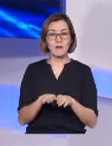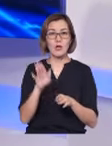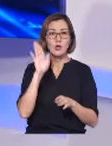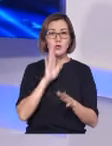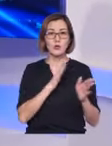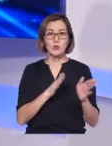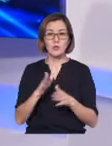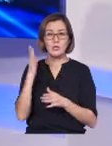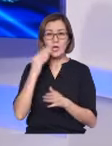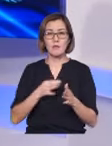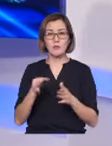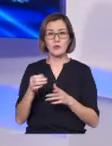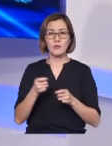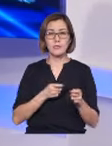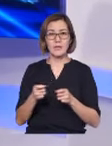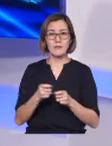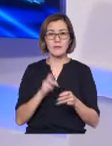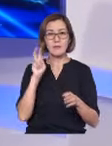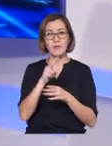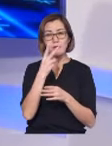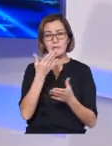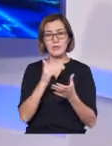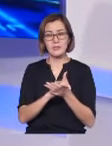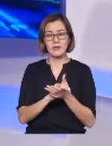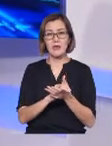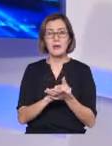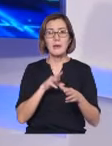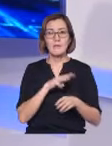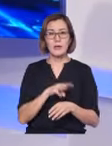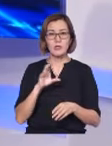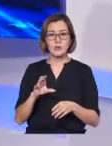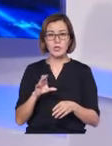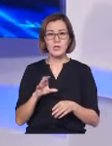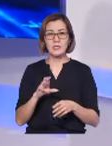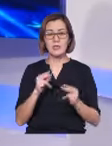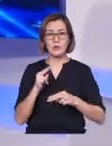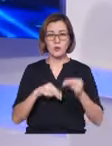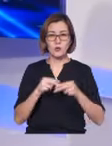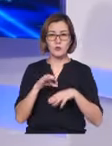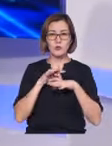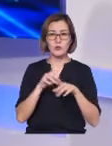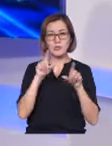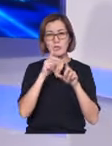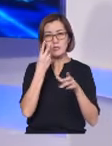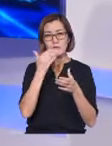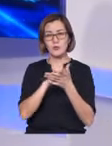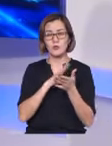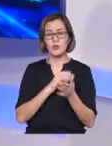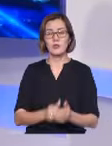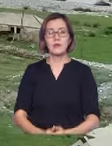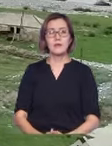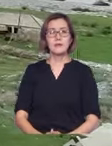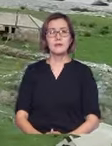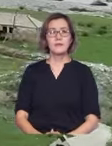Алматы облысының әкімі Райымбек Сапаров барысында танысты. Марат Елеусізұлы аудандағы құрылыс жүріп жатқан нысандарды да аралады.